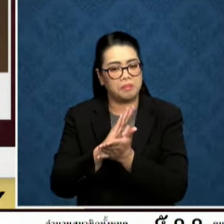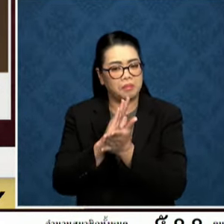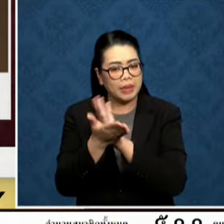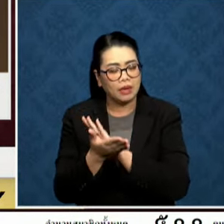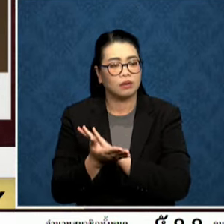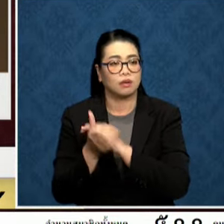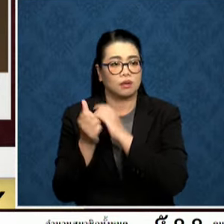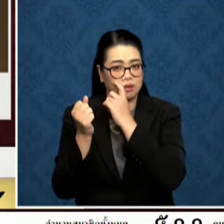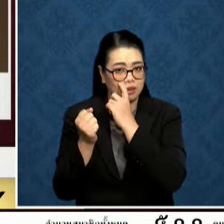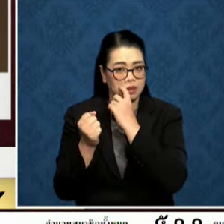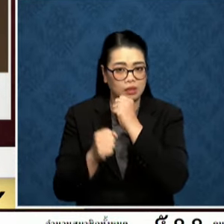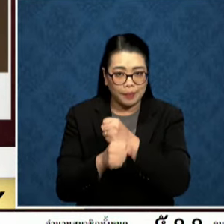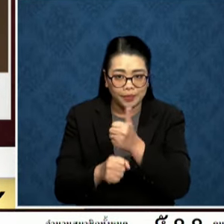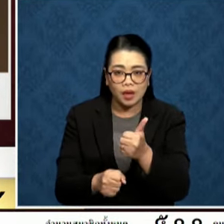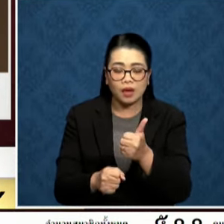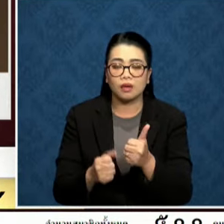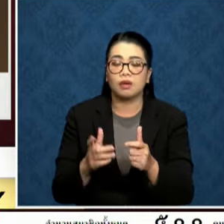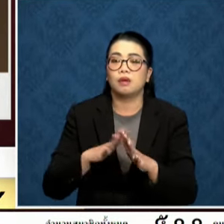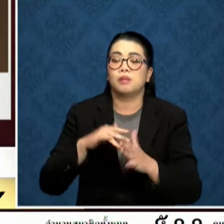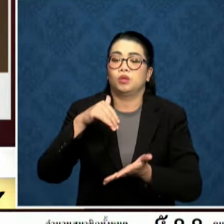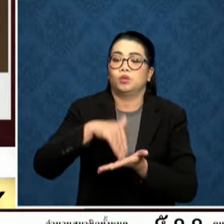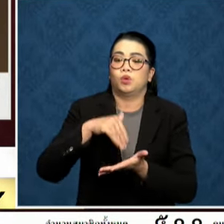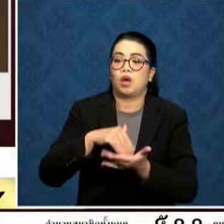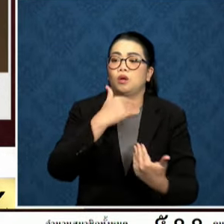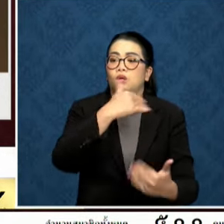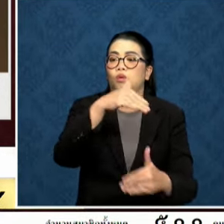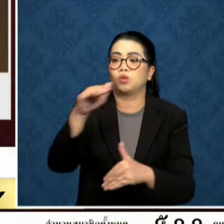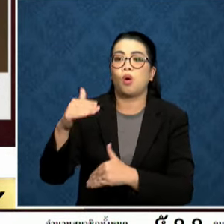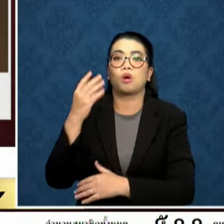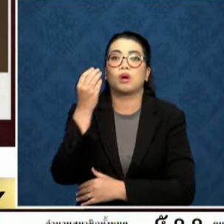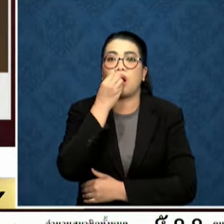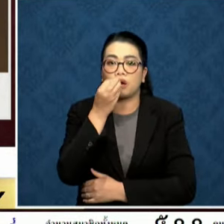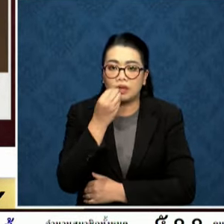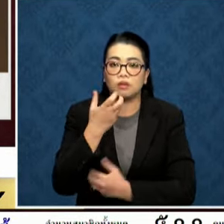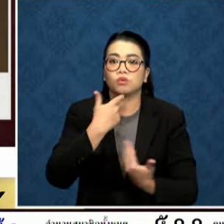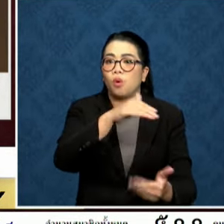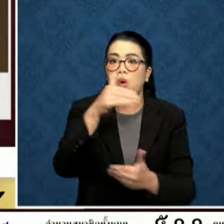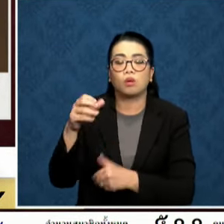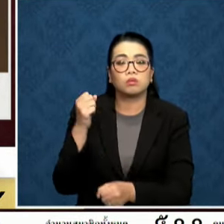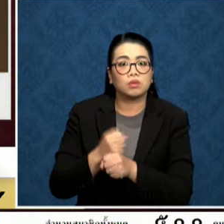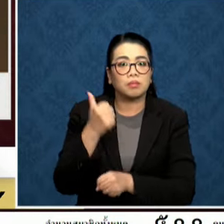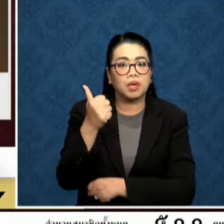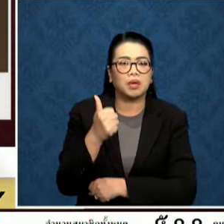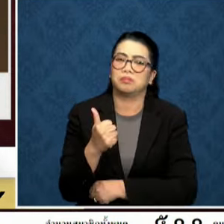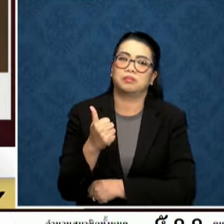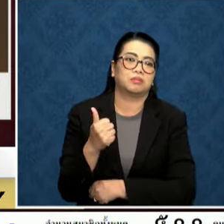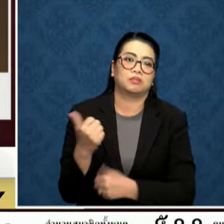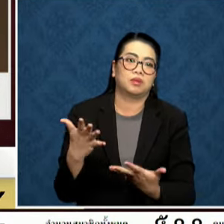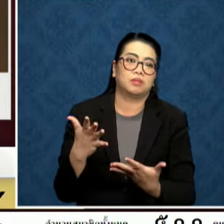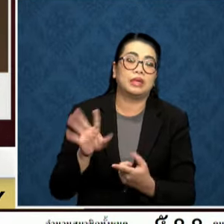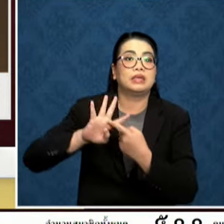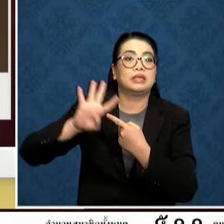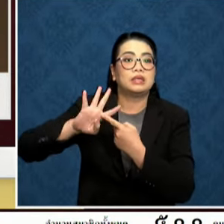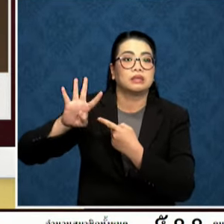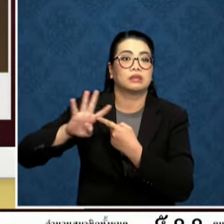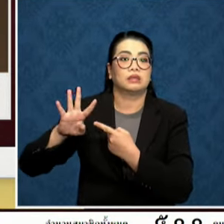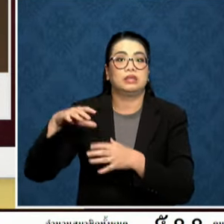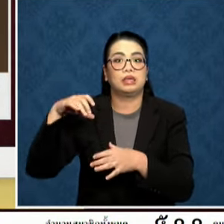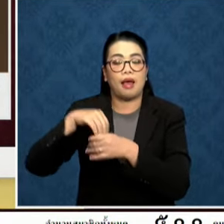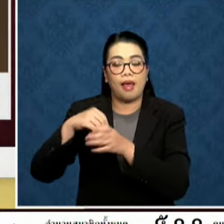agricultureHubหรือว่า Food Hubได้อย่างไงนะคะwellness and medical Hubไม่มีเลยนะคะอาจจะซ่อนๆอยู่ในเรื่องของการท่องเที่ยว